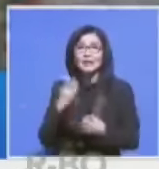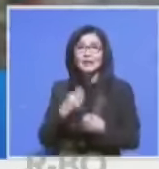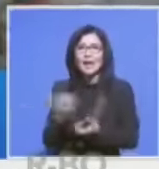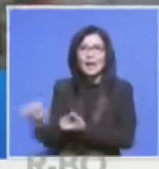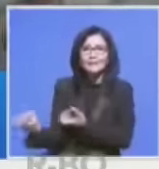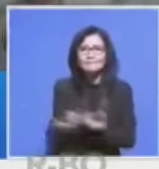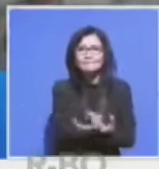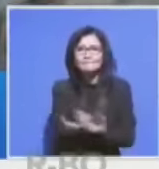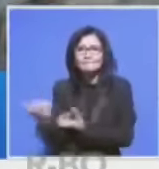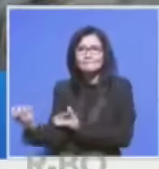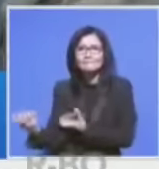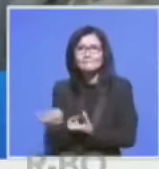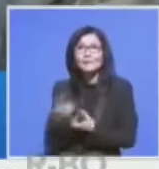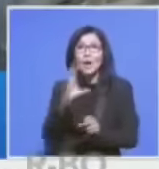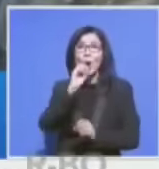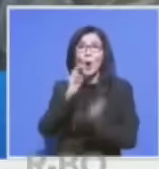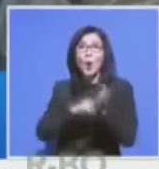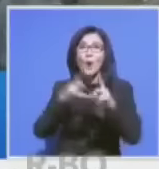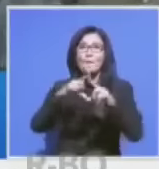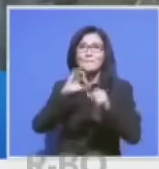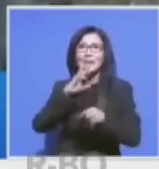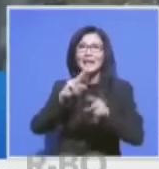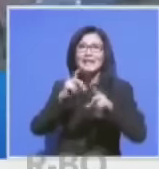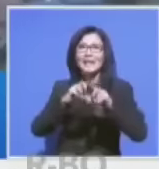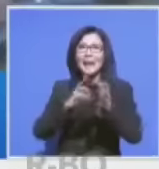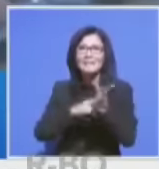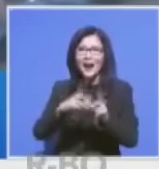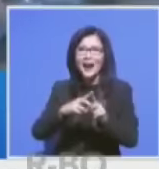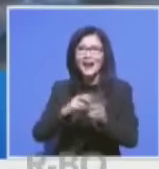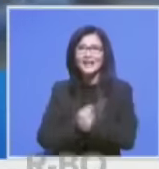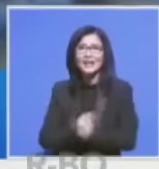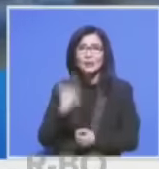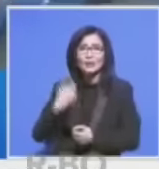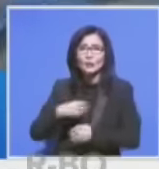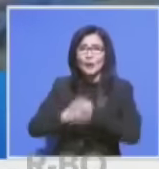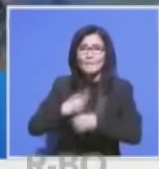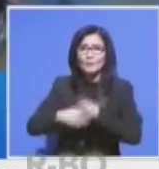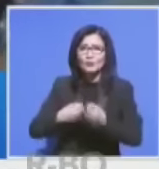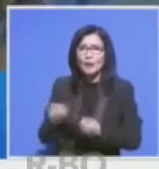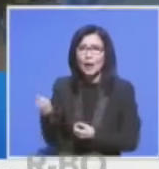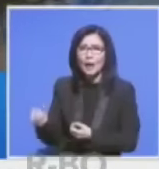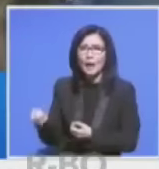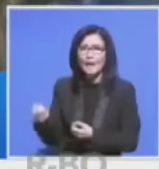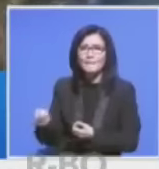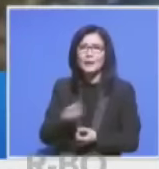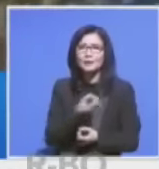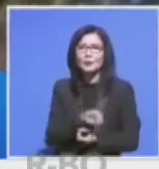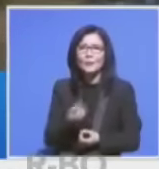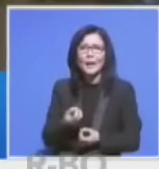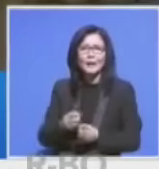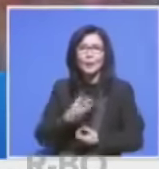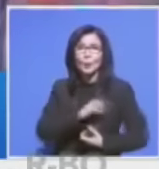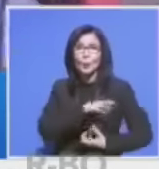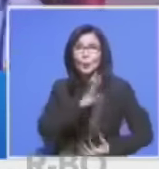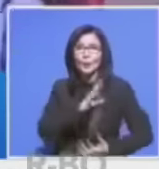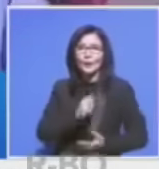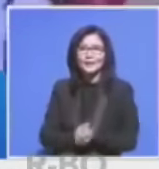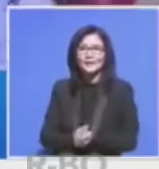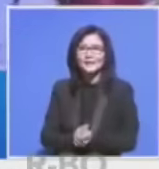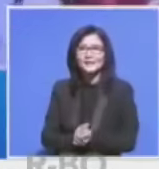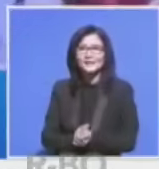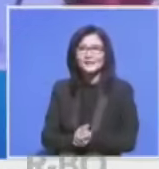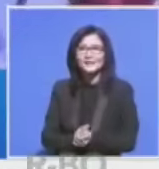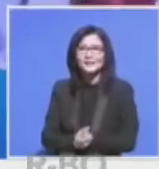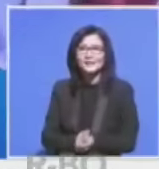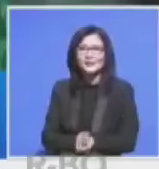Irama. Sang pemilik hajat adalah Haji Muhammad Hatta, seorang pengusaha batubara kaya. Pernikahan putra pertamanya setahun lalu